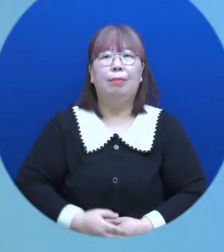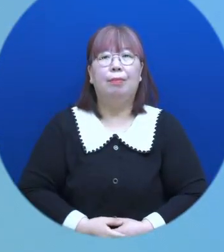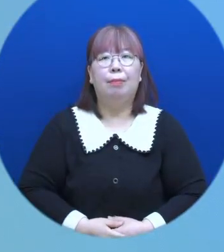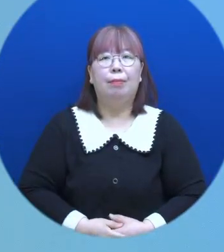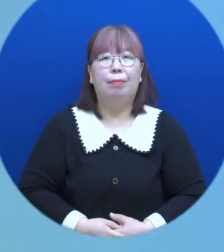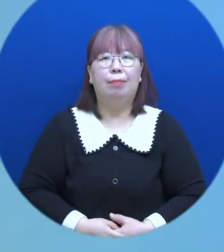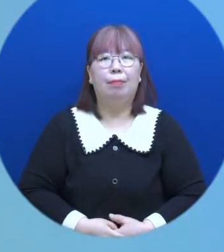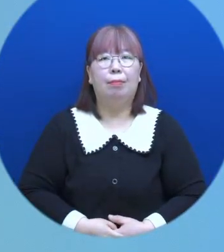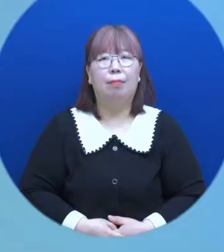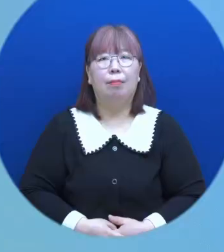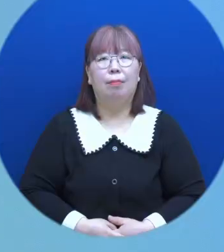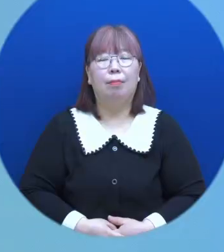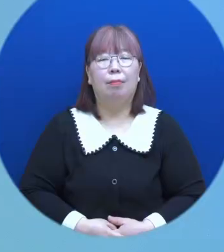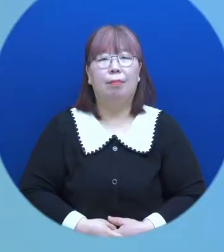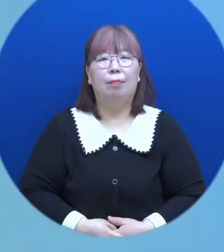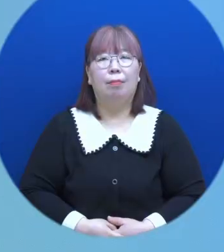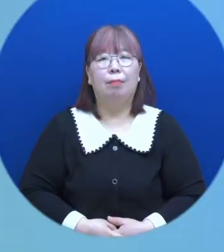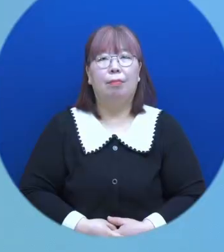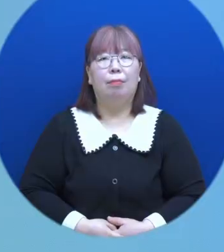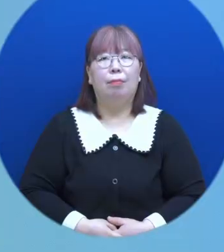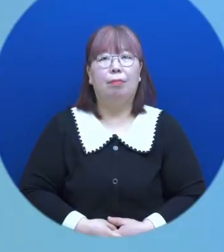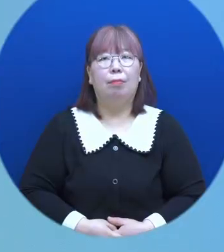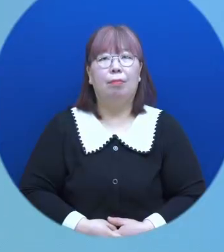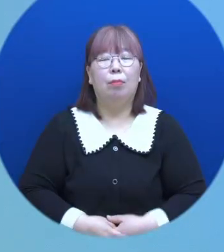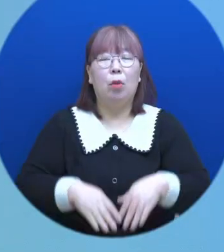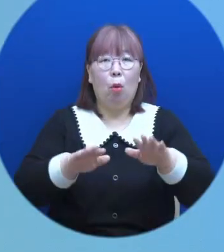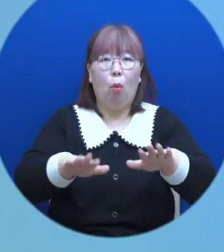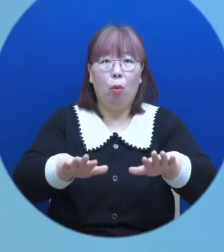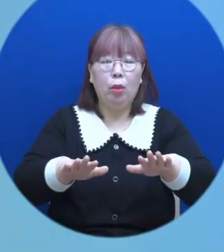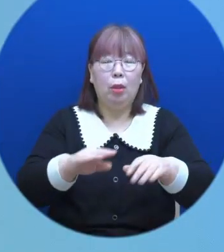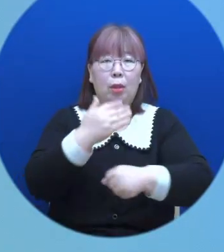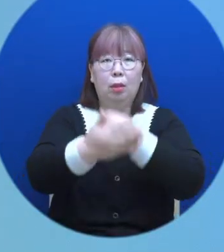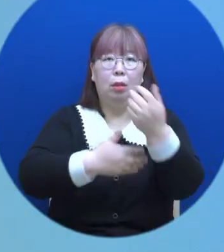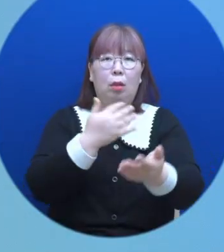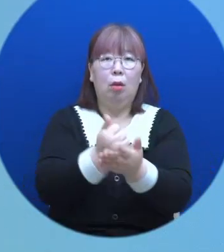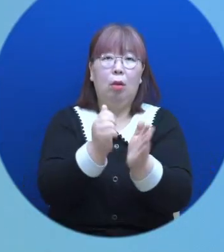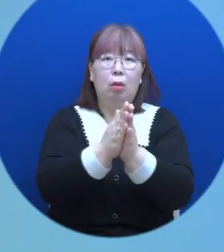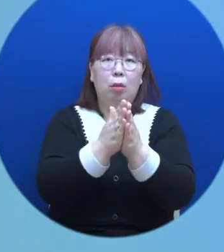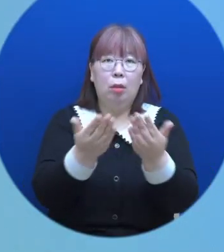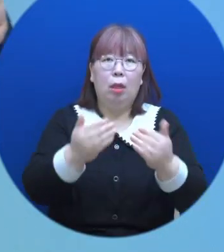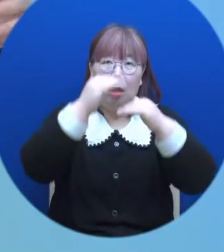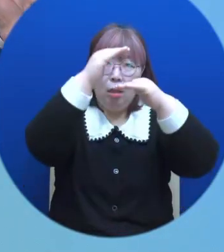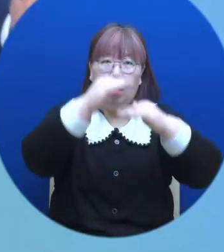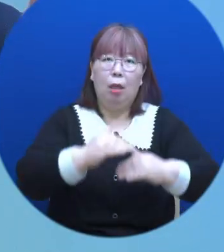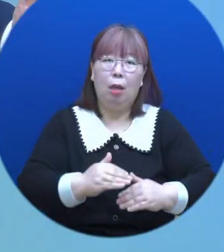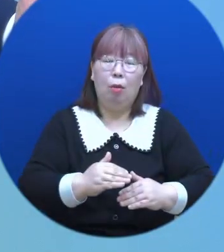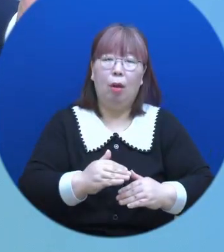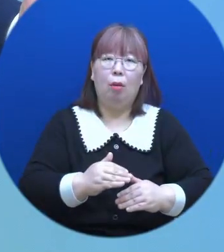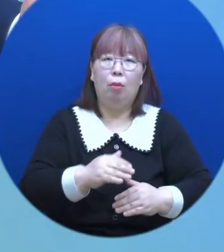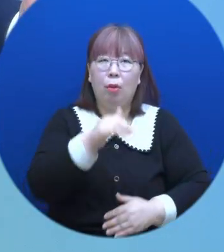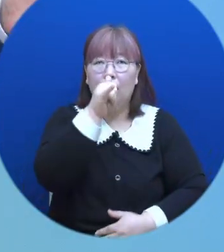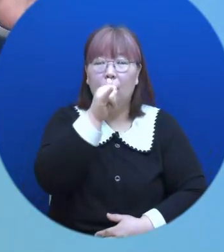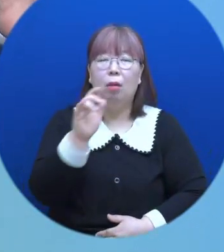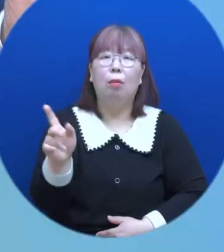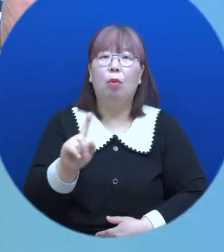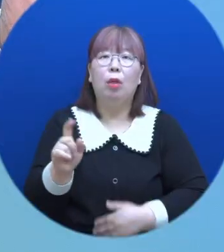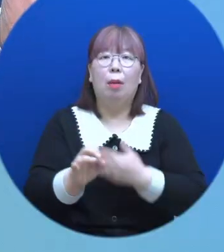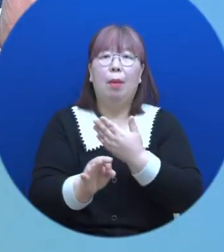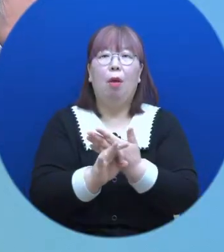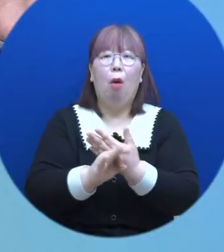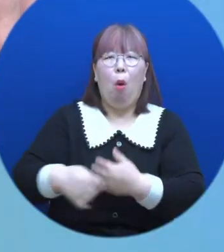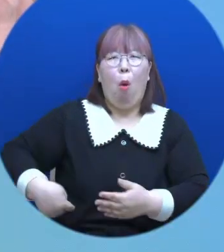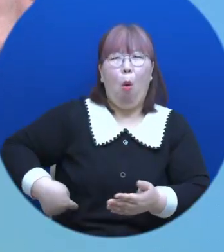주고 있습니다. 오늘 본문에서 우리들에게 말씀하고 있는 게 뭘까요?